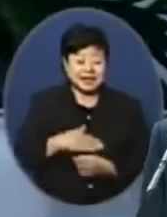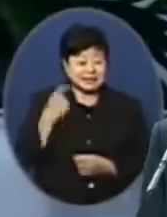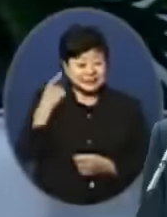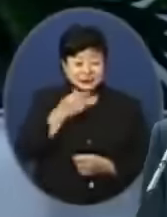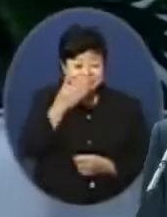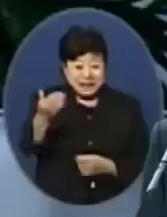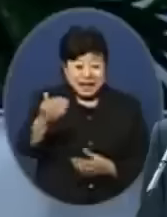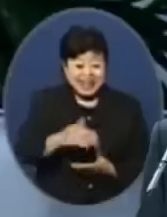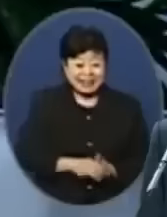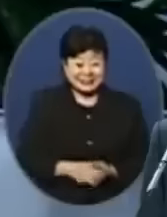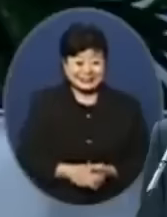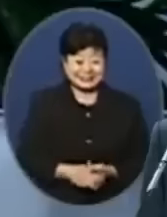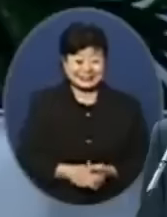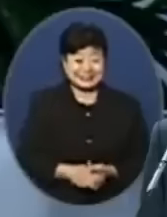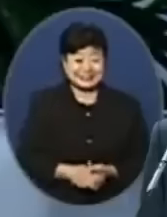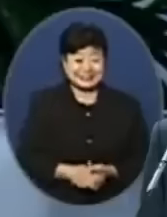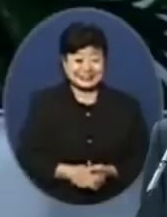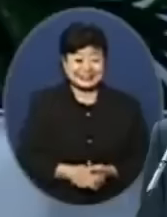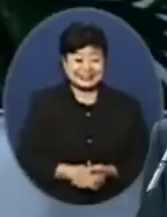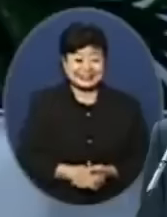알아듣겠어요?